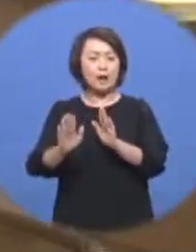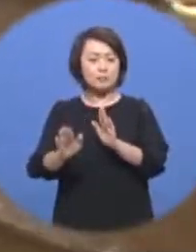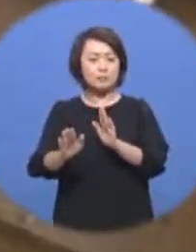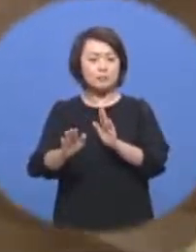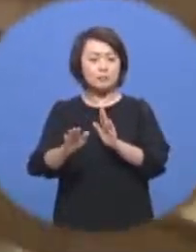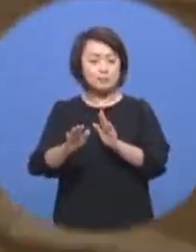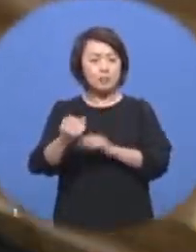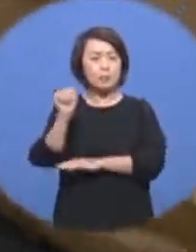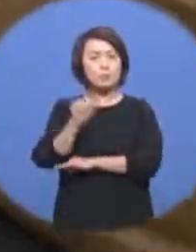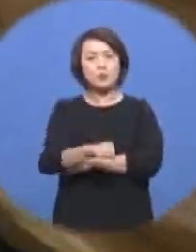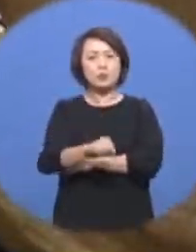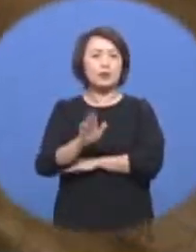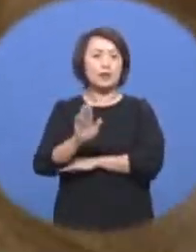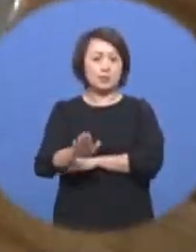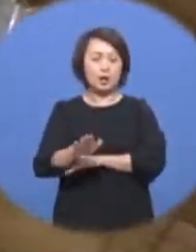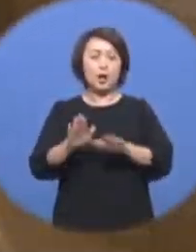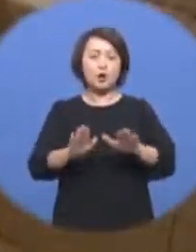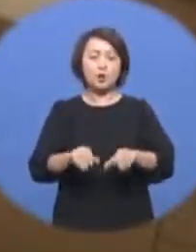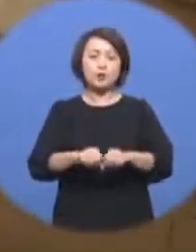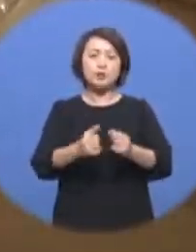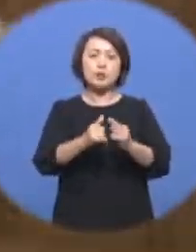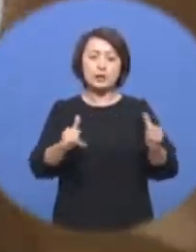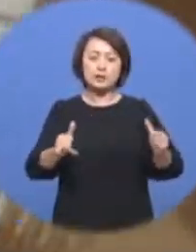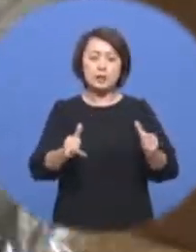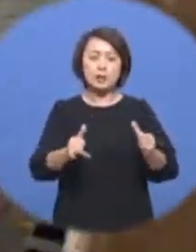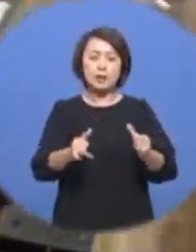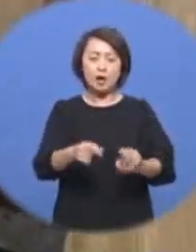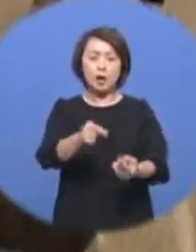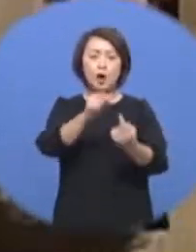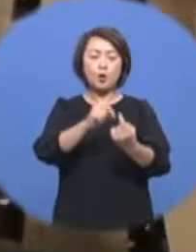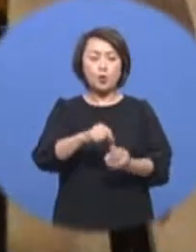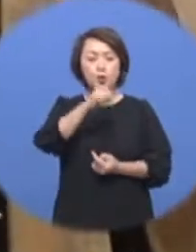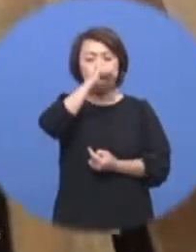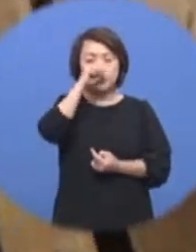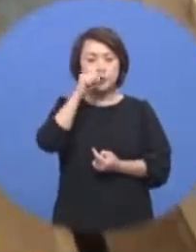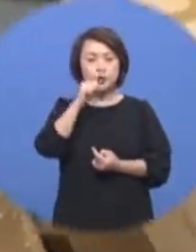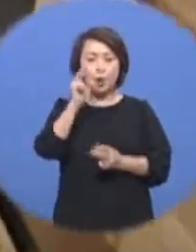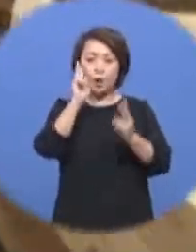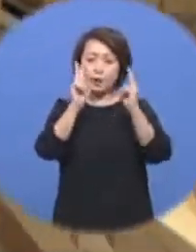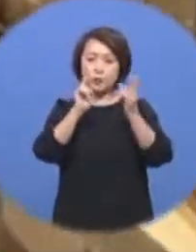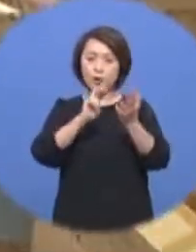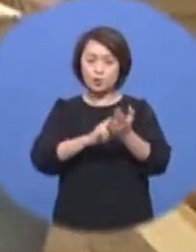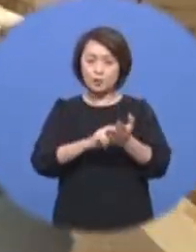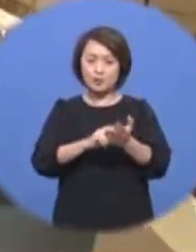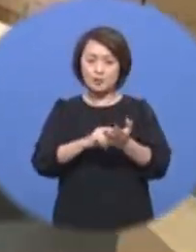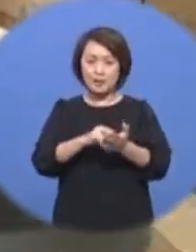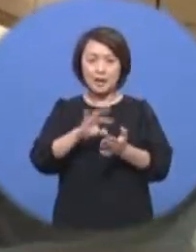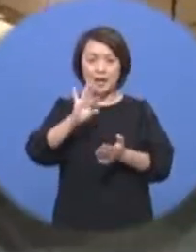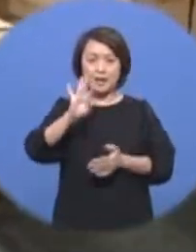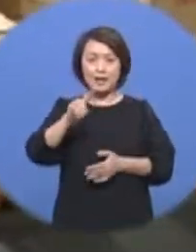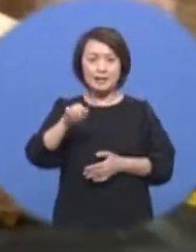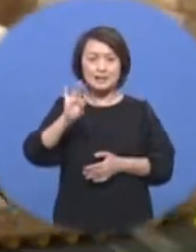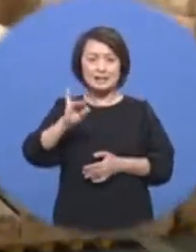され、今回障害者雇用優良事業所として県知事表彰を受賞しました。